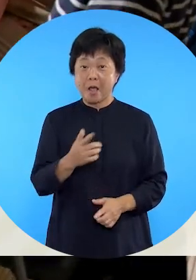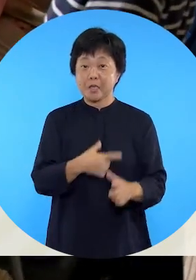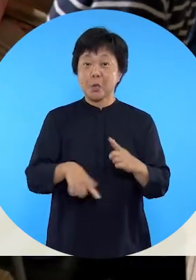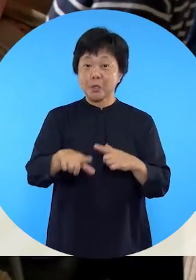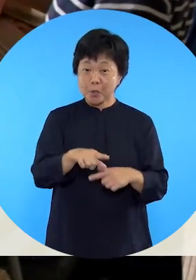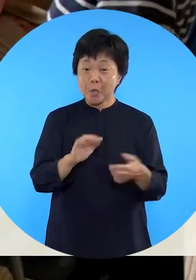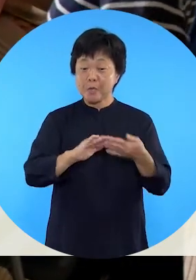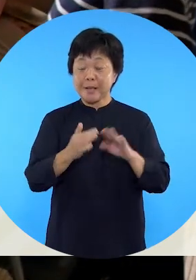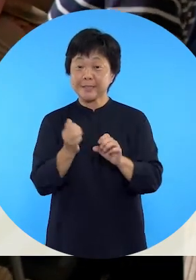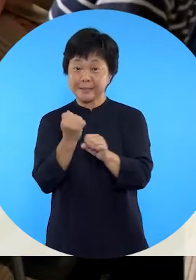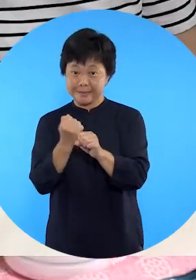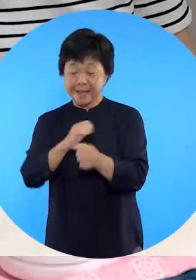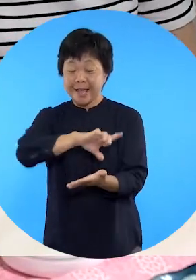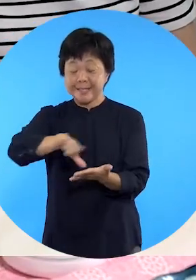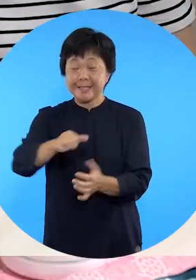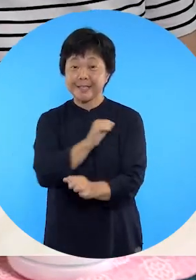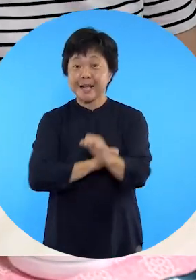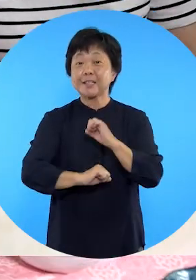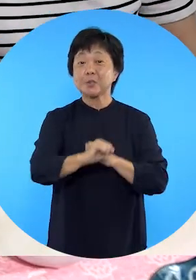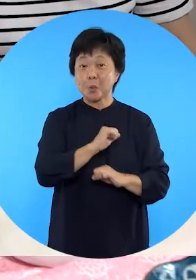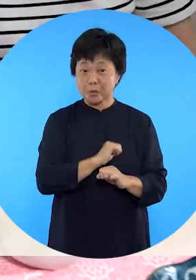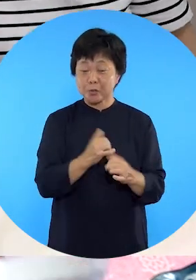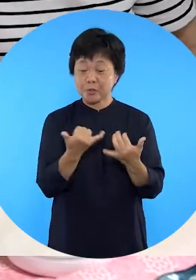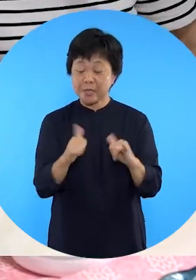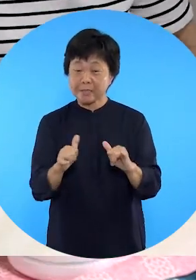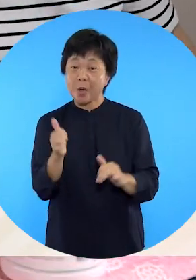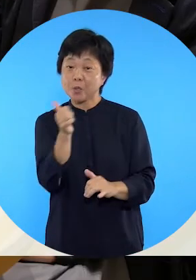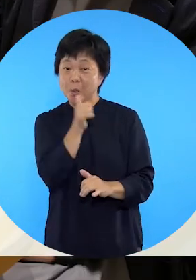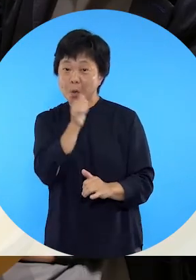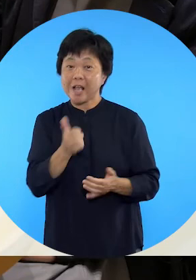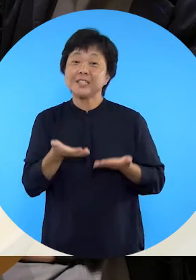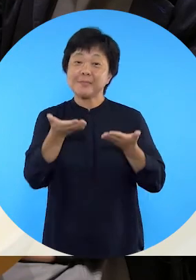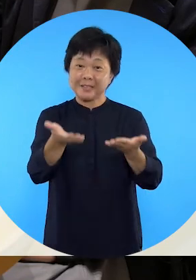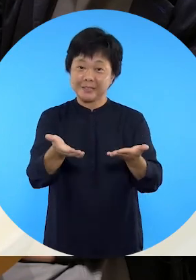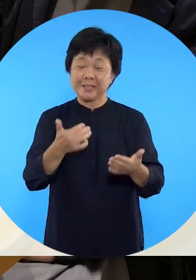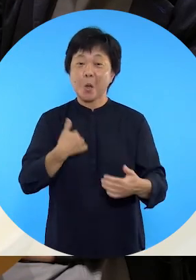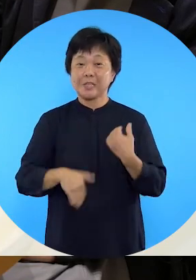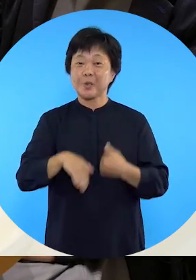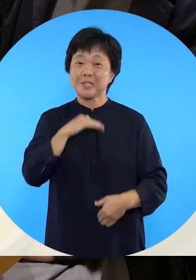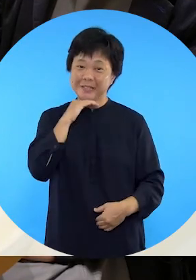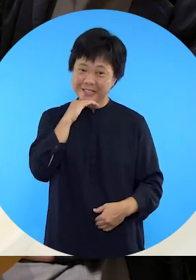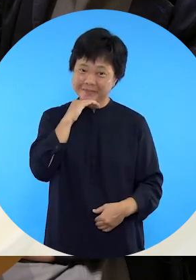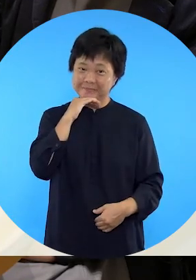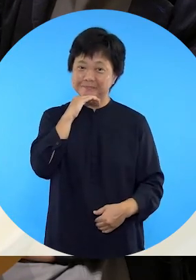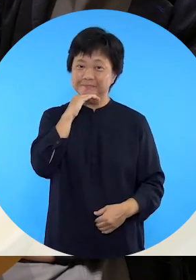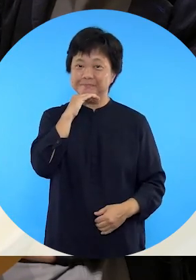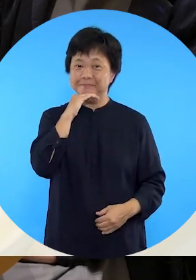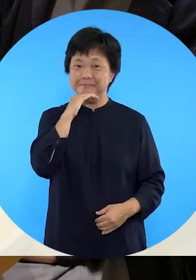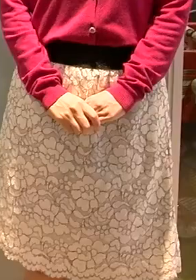街にするために地域活動を行っている方々をご紹介します。どうぞお楽しみに。